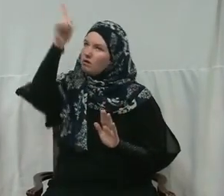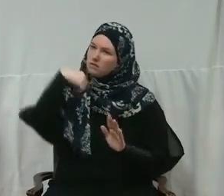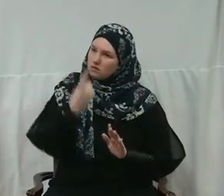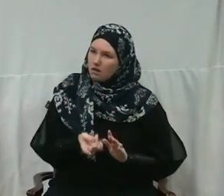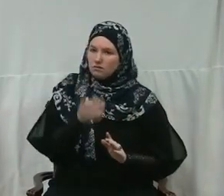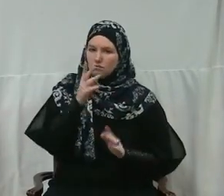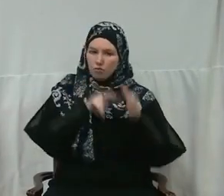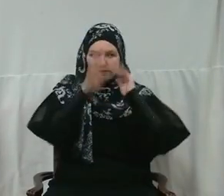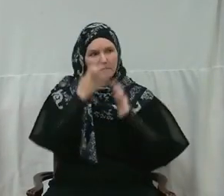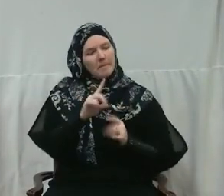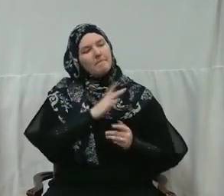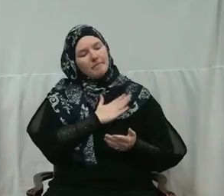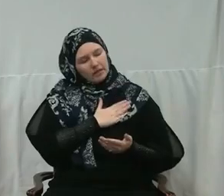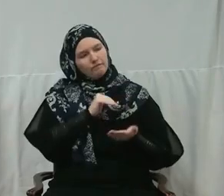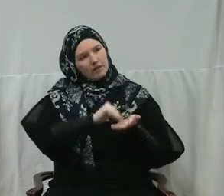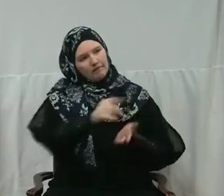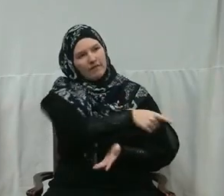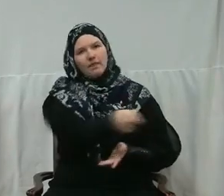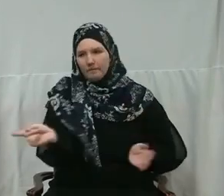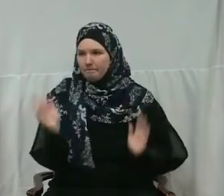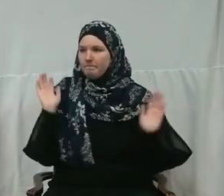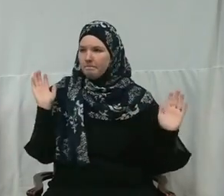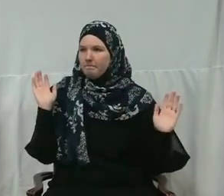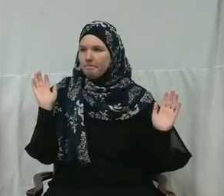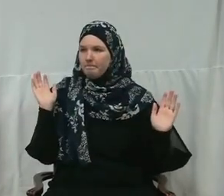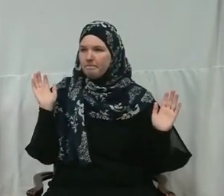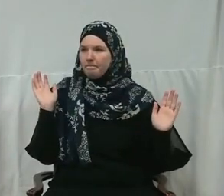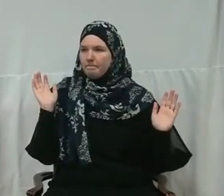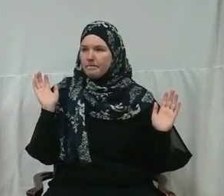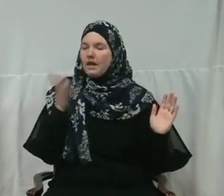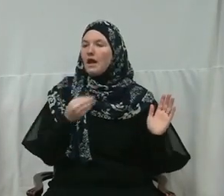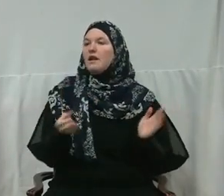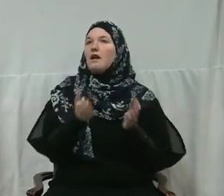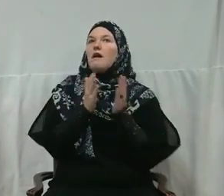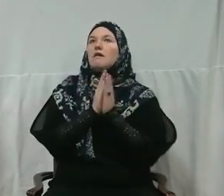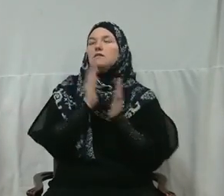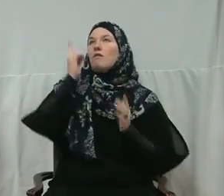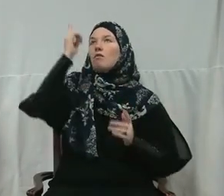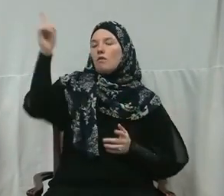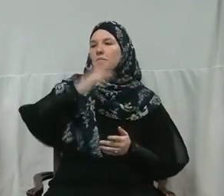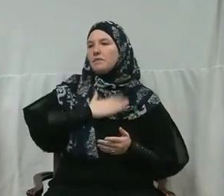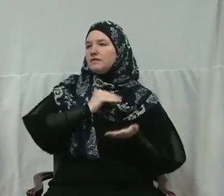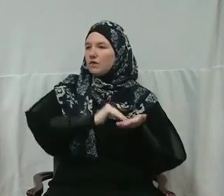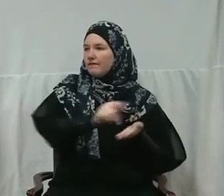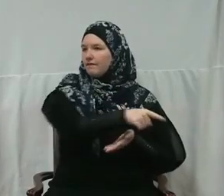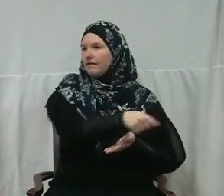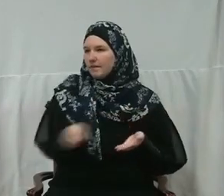فَعْفُ عَنْهُمْ وَاسْتَغْفِرْ لَهُمْ. And ask Allah to forgive them.